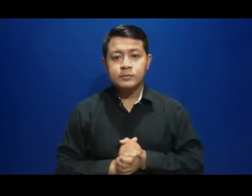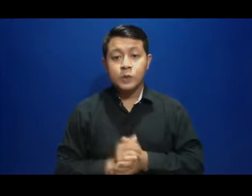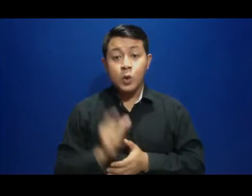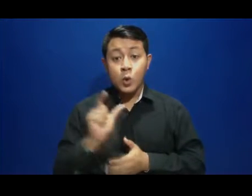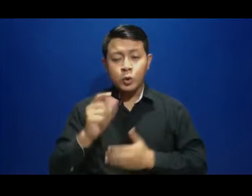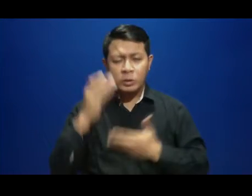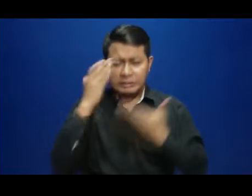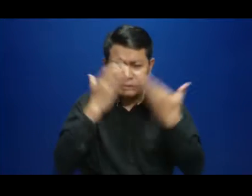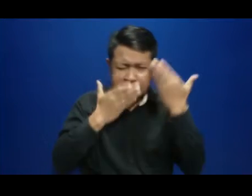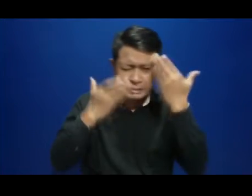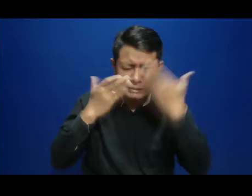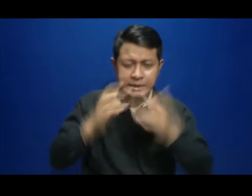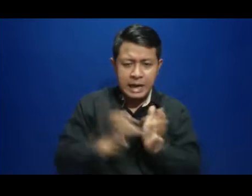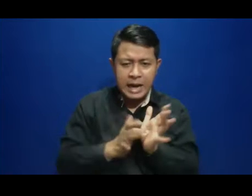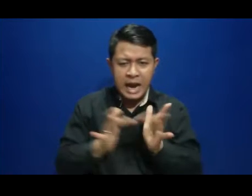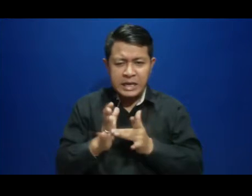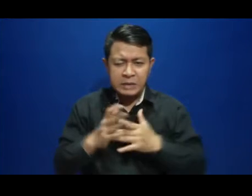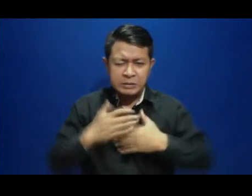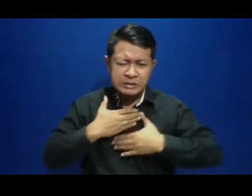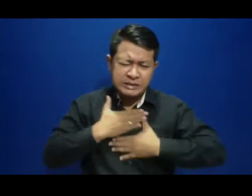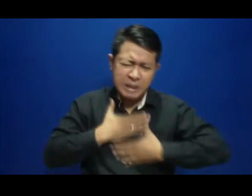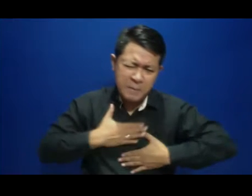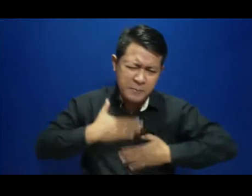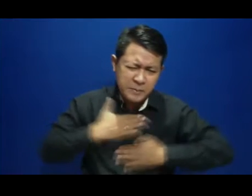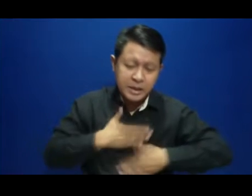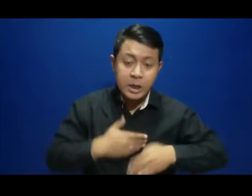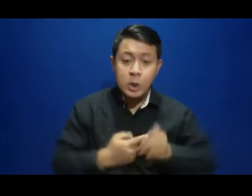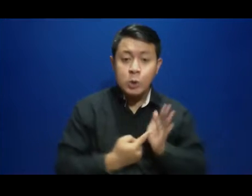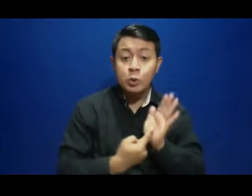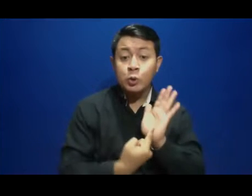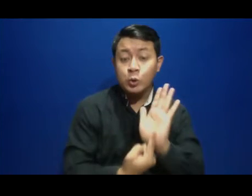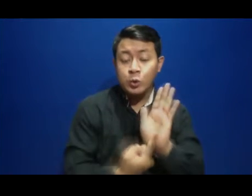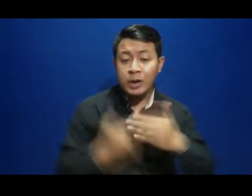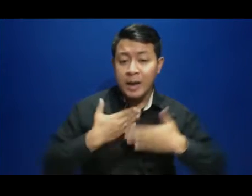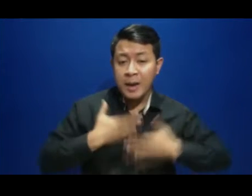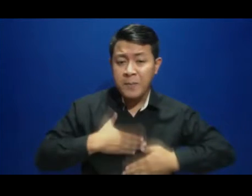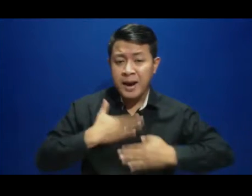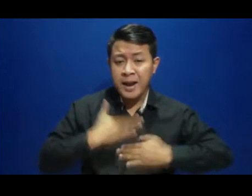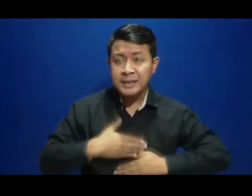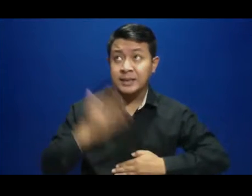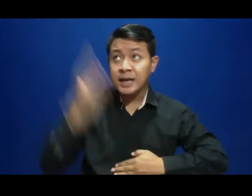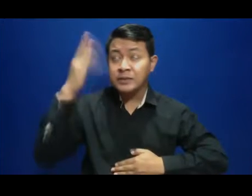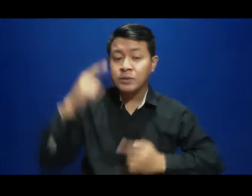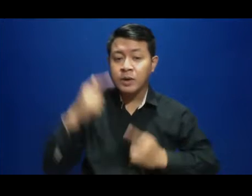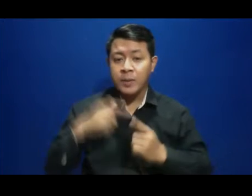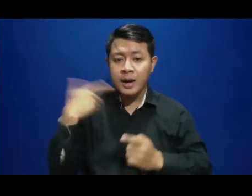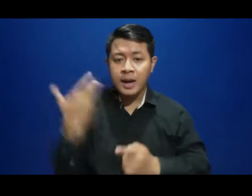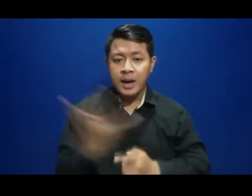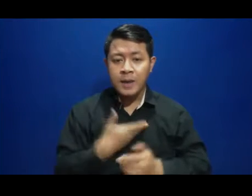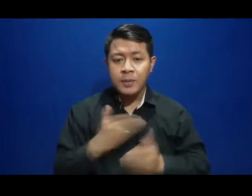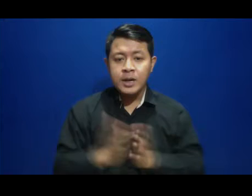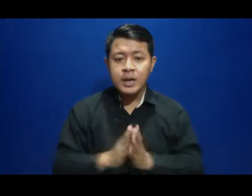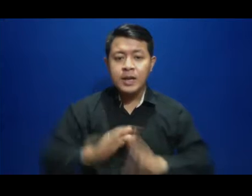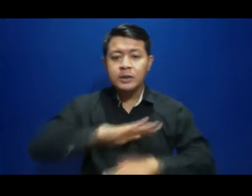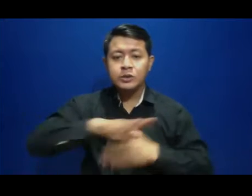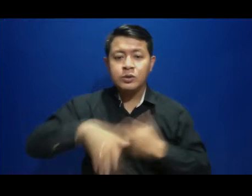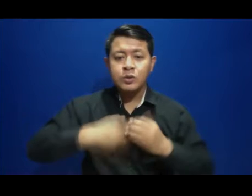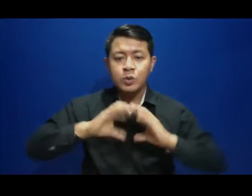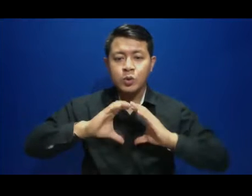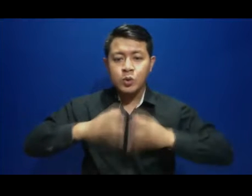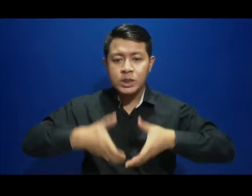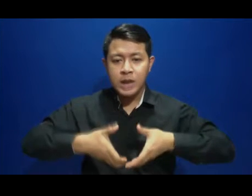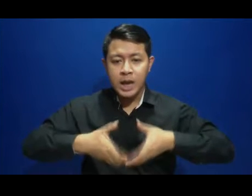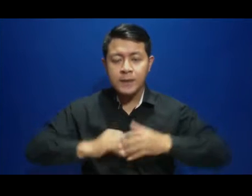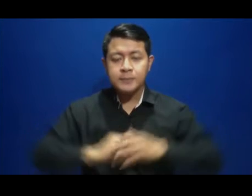Demi sengsara Yesus yang pedih, tunjukkanlah belas kasih-Mu kepada kami dan seluruh dunia.